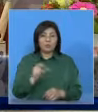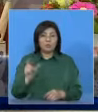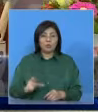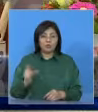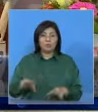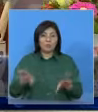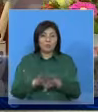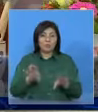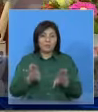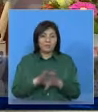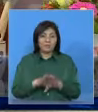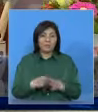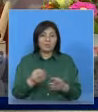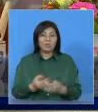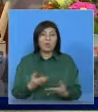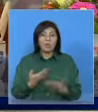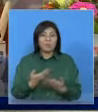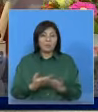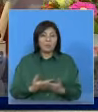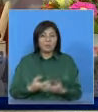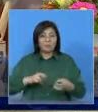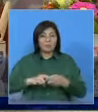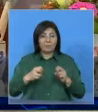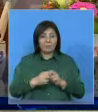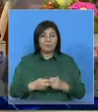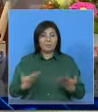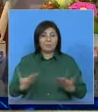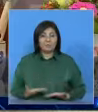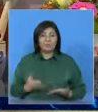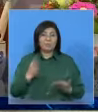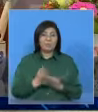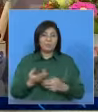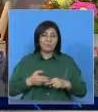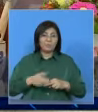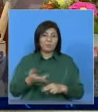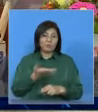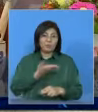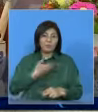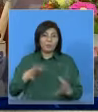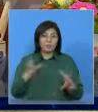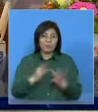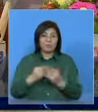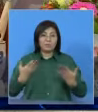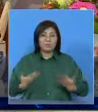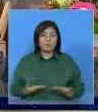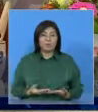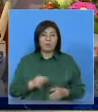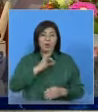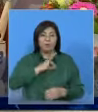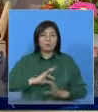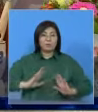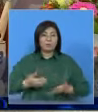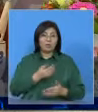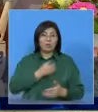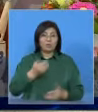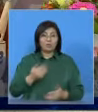успешные примеры жизни, есть проблемные примеры, есть все, потому что мы же не в изоляции живем. И вот, пользуясь случаем, хочу